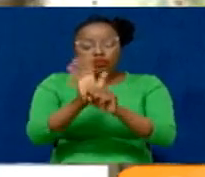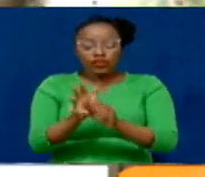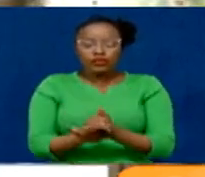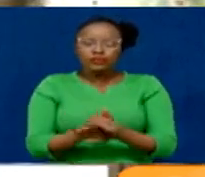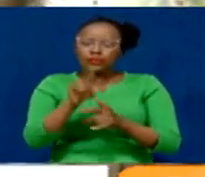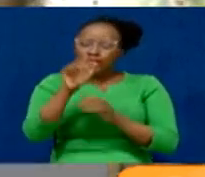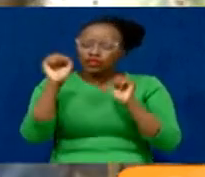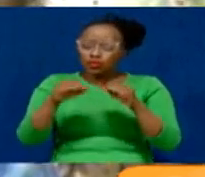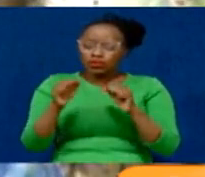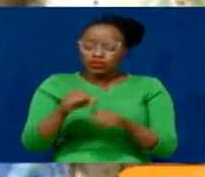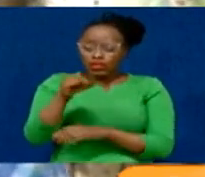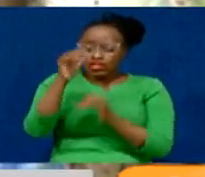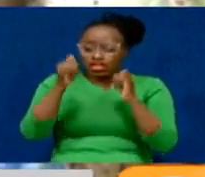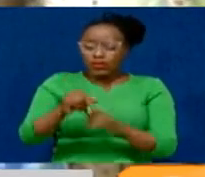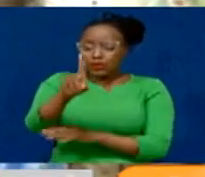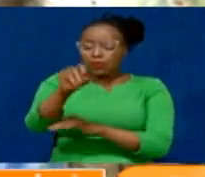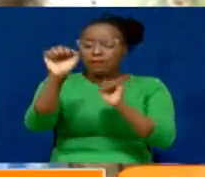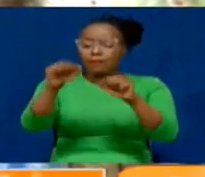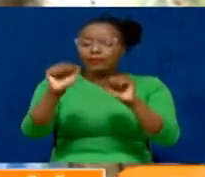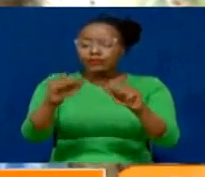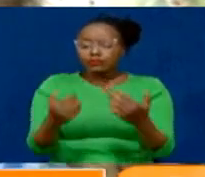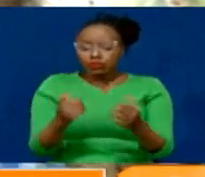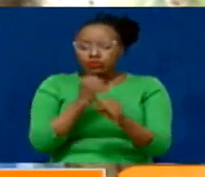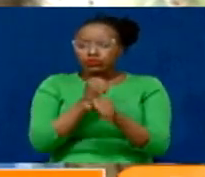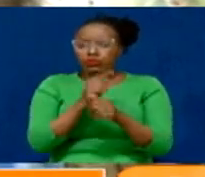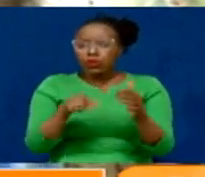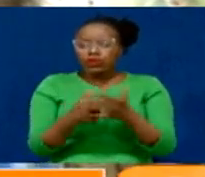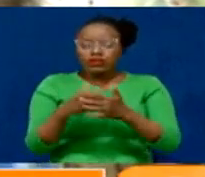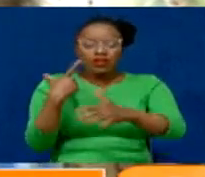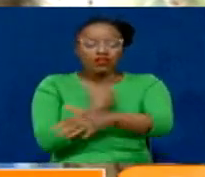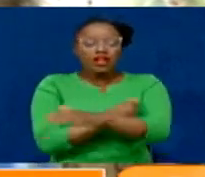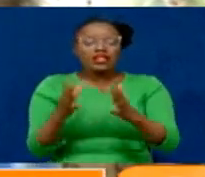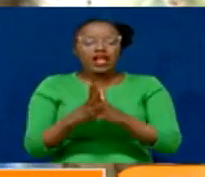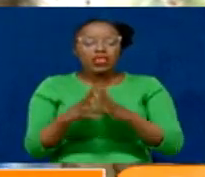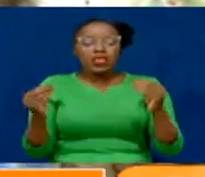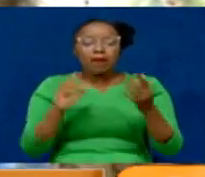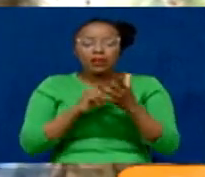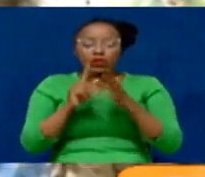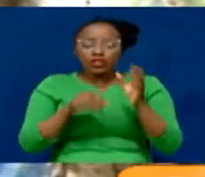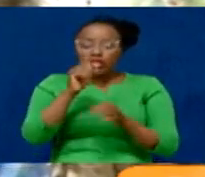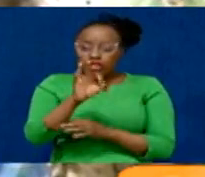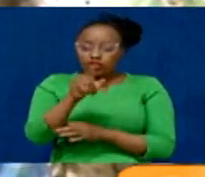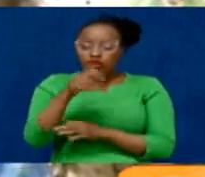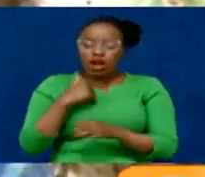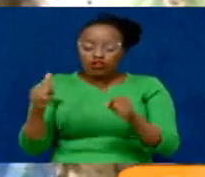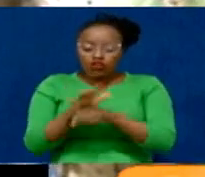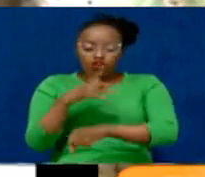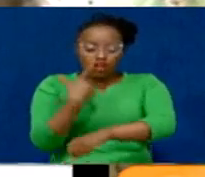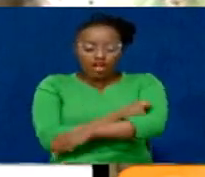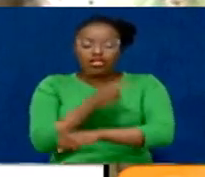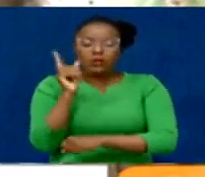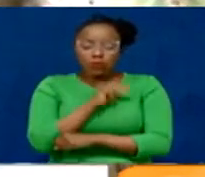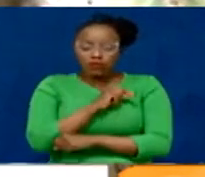It is likely that this variant may be able to do what we call vaccine escape, meaning that even if you are fully